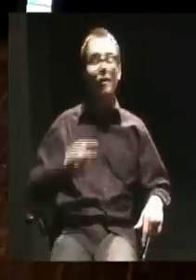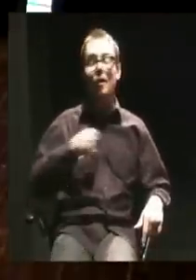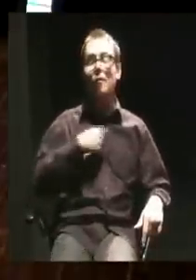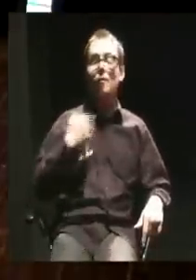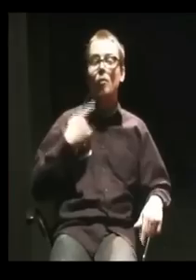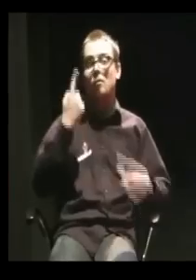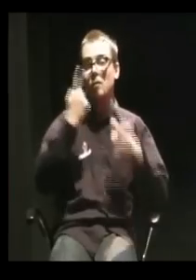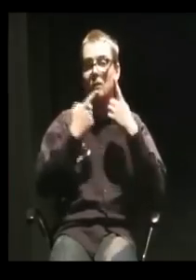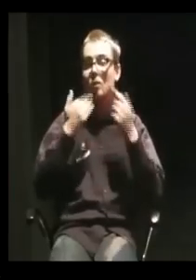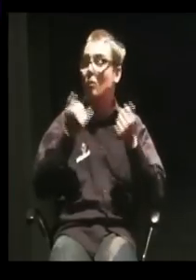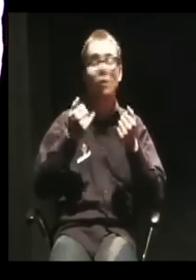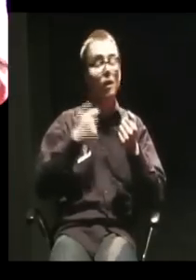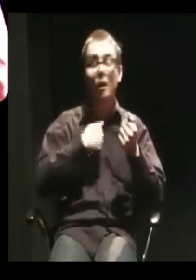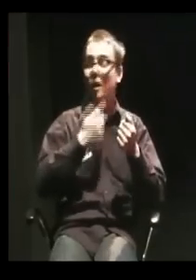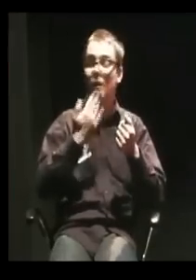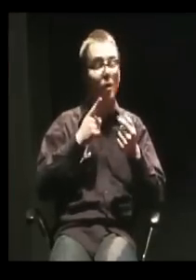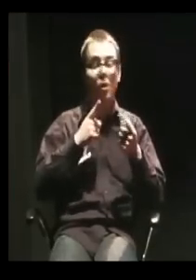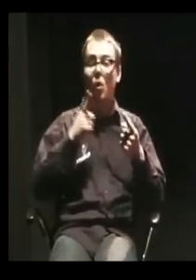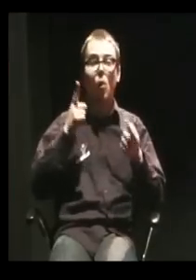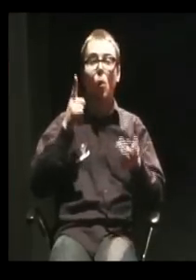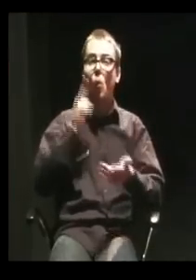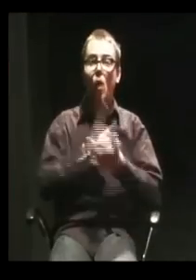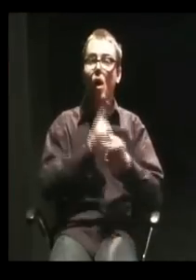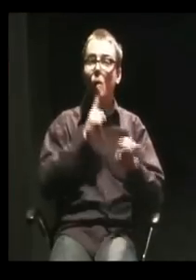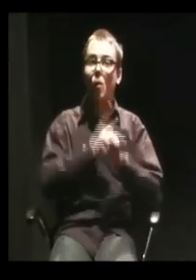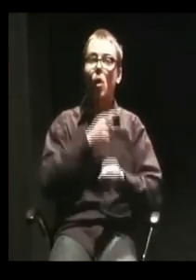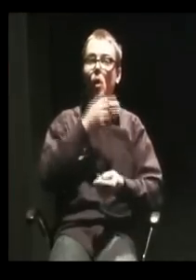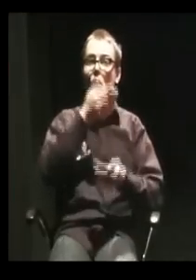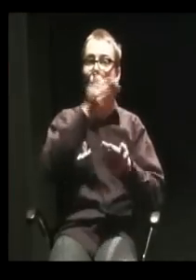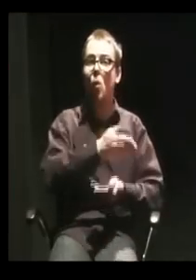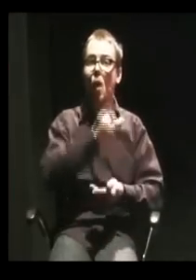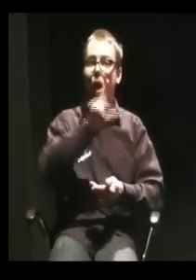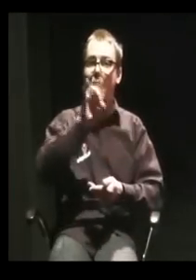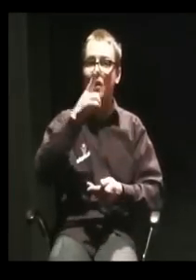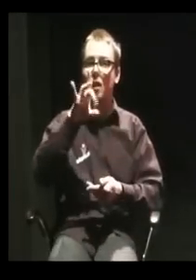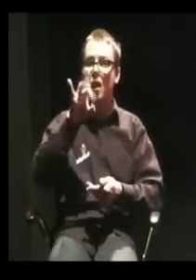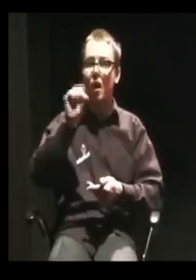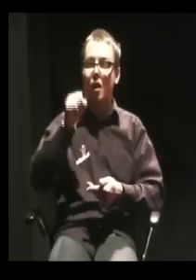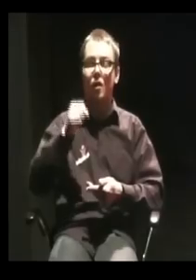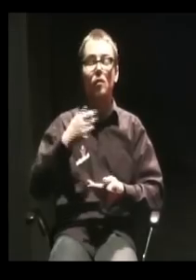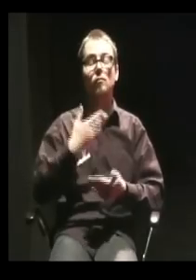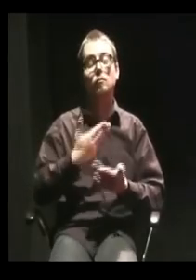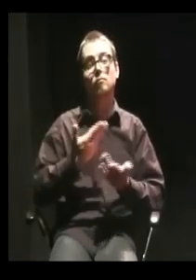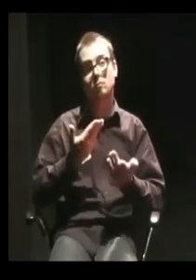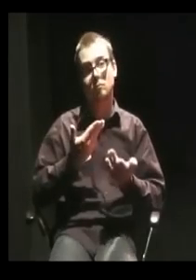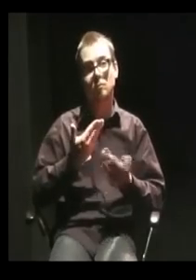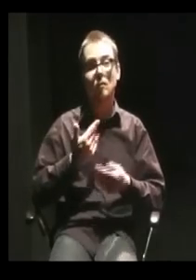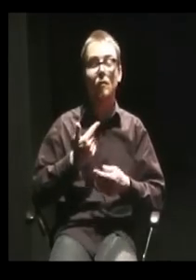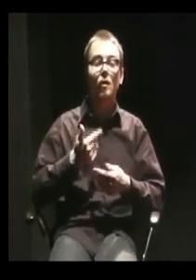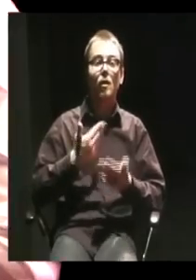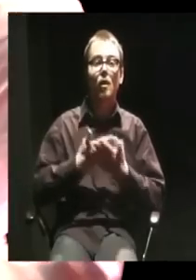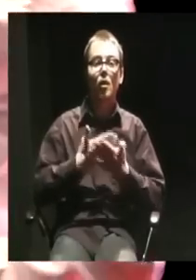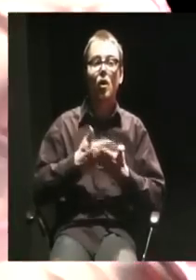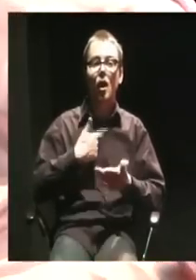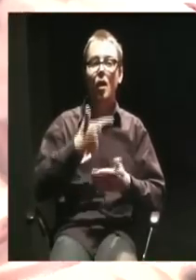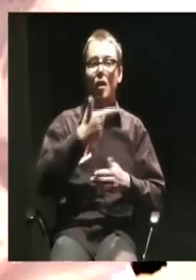z Lady Gaga, w związku z tym na wszelki wypadek. Wiedziałem, że będą oczekiwania, że jednak muszę mieć to zdjęcie. W związku z tym na wszelki wypadek dwa dni wcześniej poszedłem